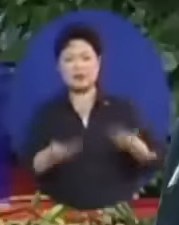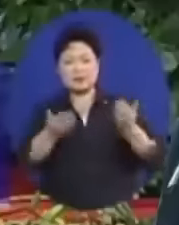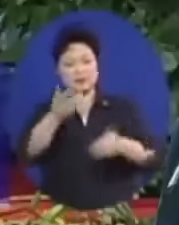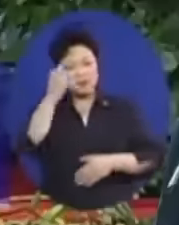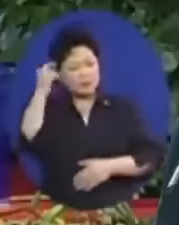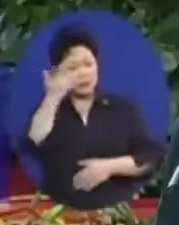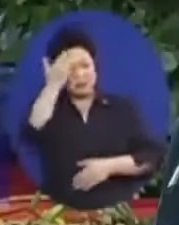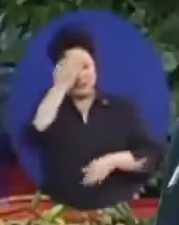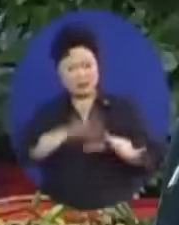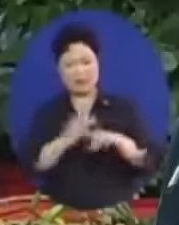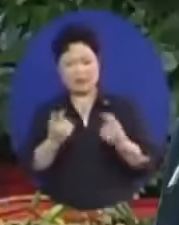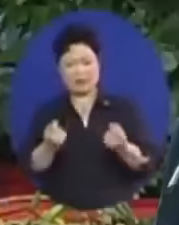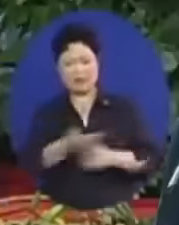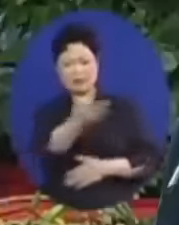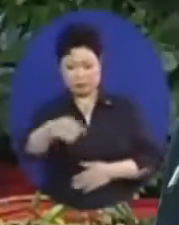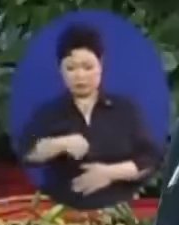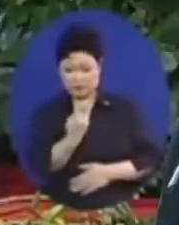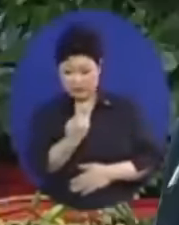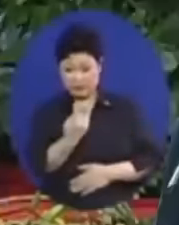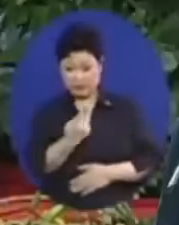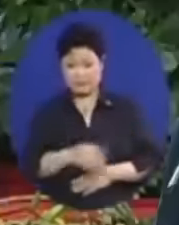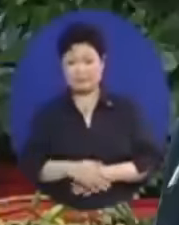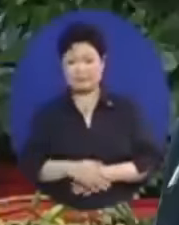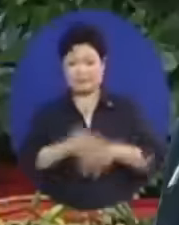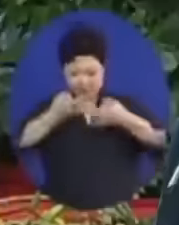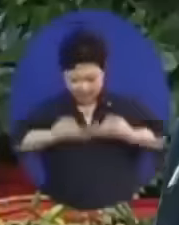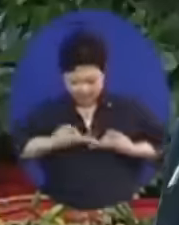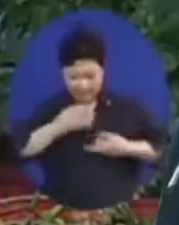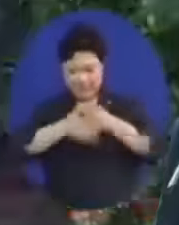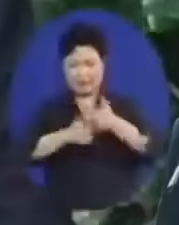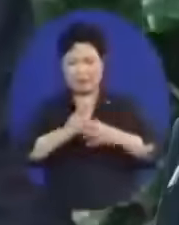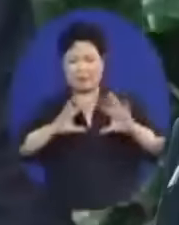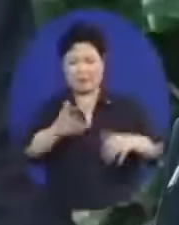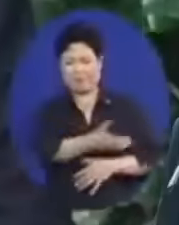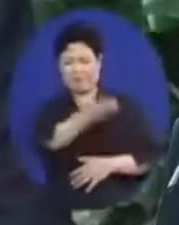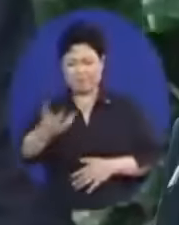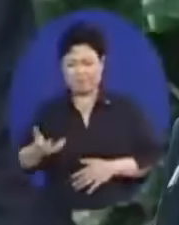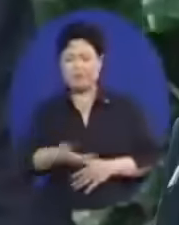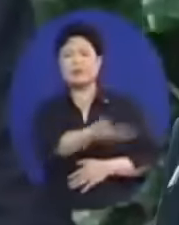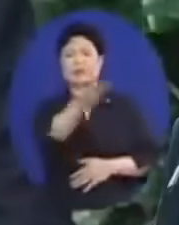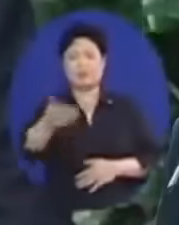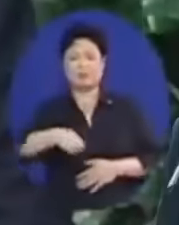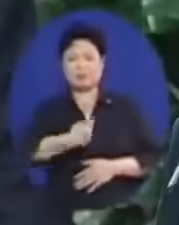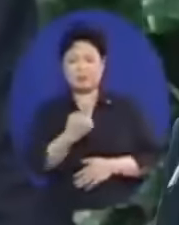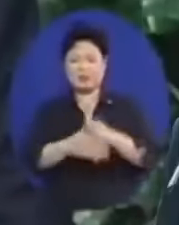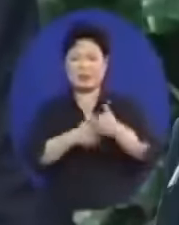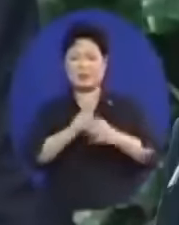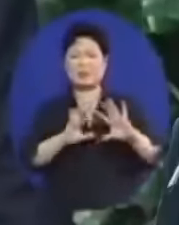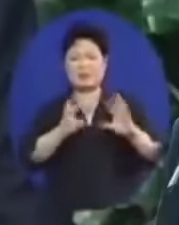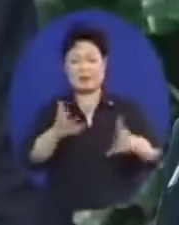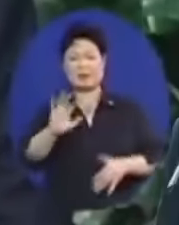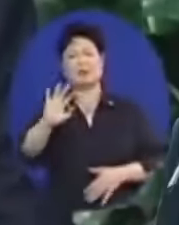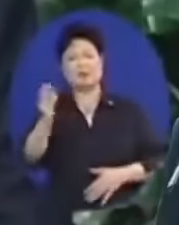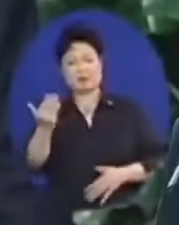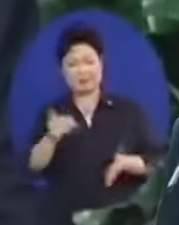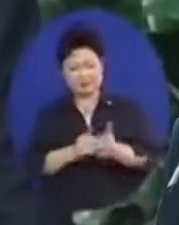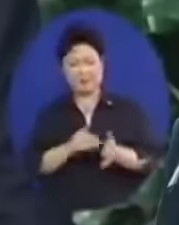말한 것처럼 여러분 자신이 하나님의 아들 나라로 옮겨져서 여러분 자신이 하나님 나라가 된